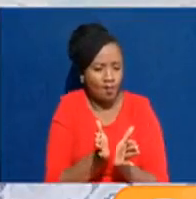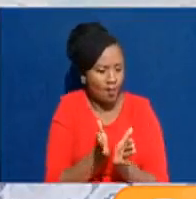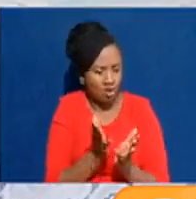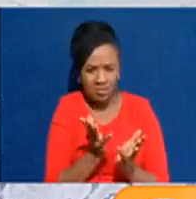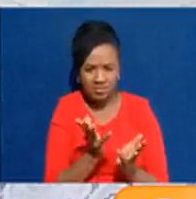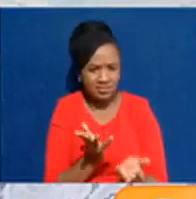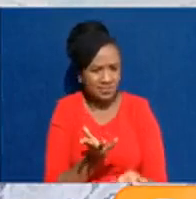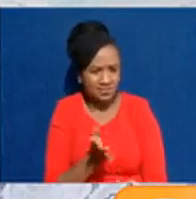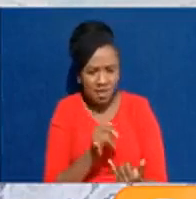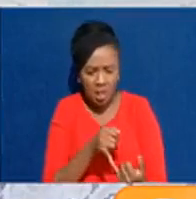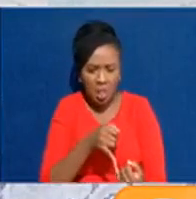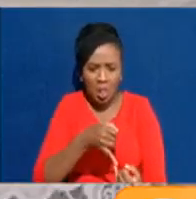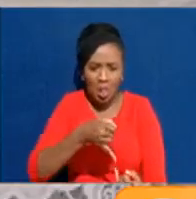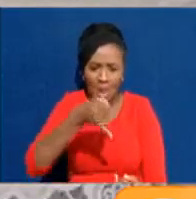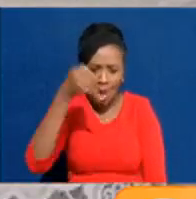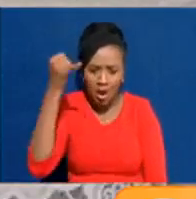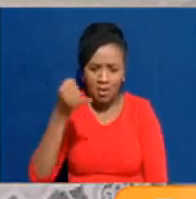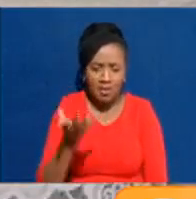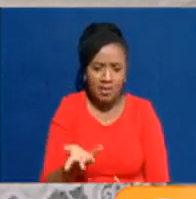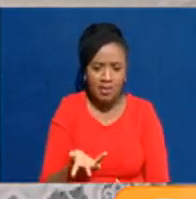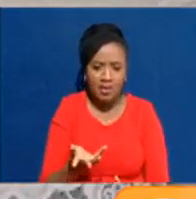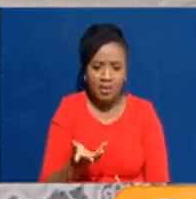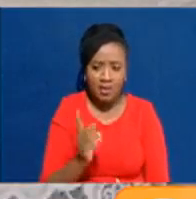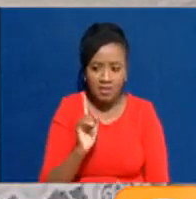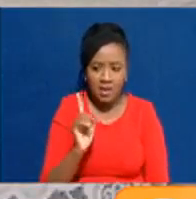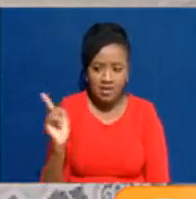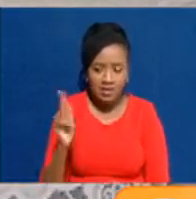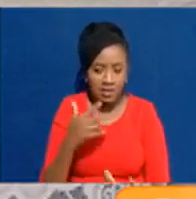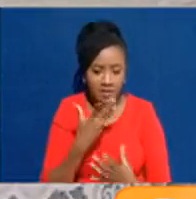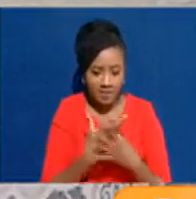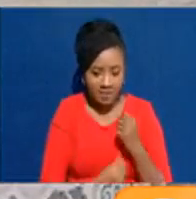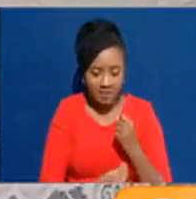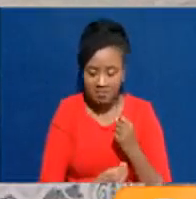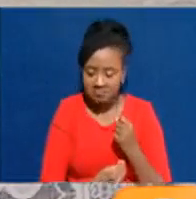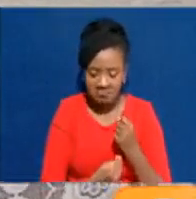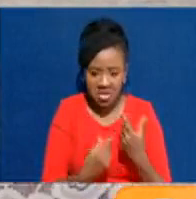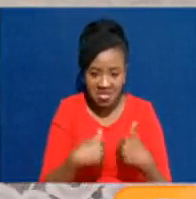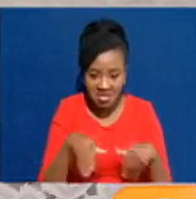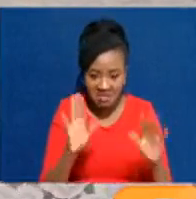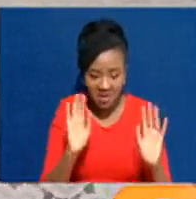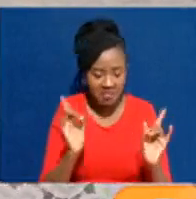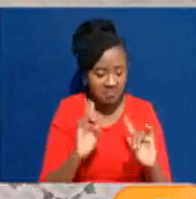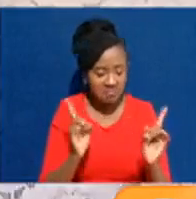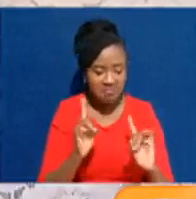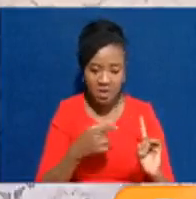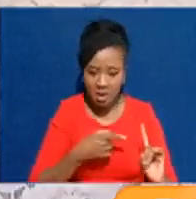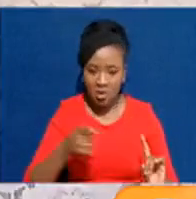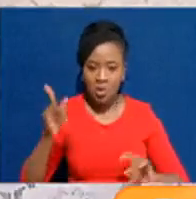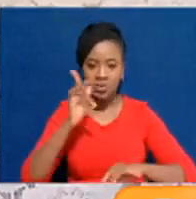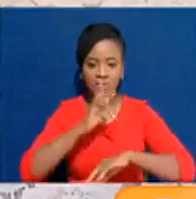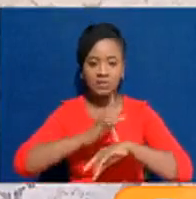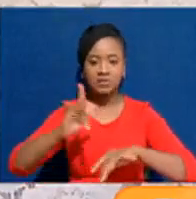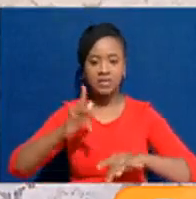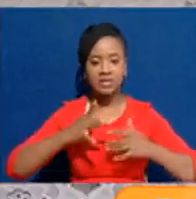kabisa, sasa amekonda. Hata hivyo, Sevik hajafa moyo, akijitosa katika kuhamasisha jamii kutokana